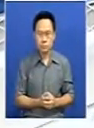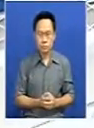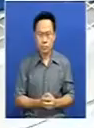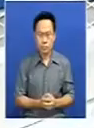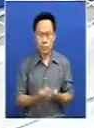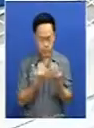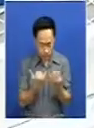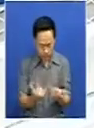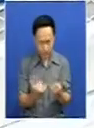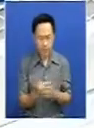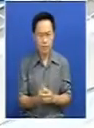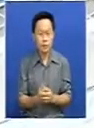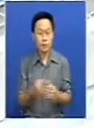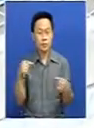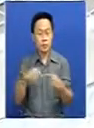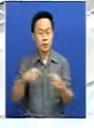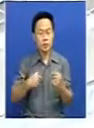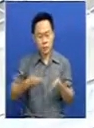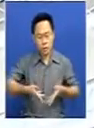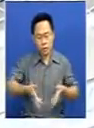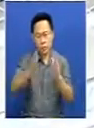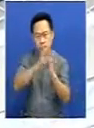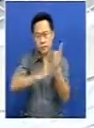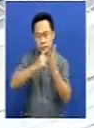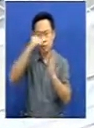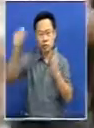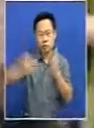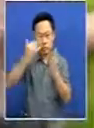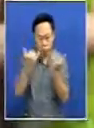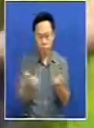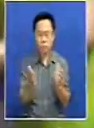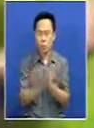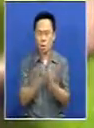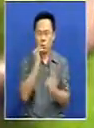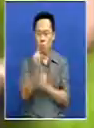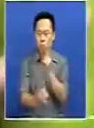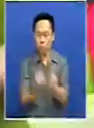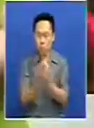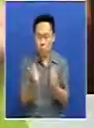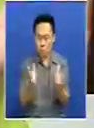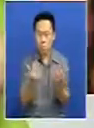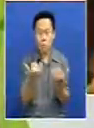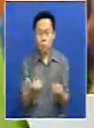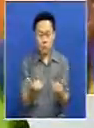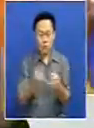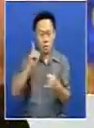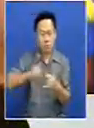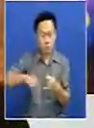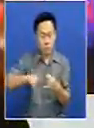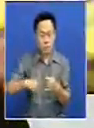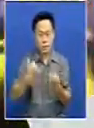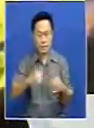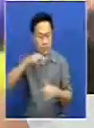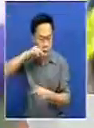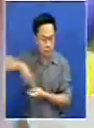สวัสดีค่ะคุณนัทและคุณสุชาดาคะบรรยากาศที่สีลมขณะนี้นะคะถือว่าคึกคักมากค่ะเนื่องจากวันนี้นะคะเป็นวันสุดท้ายของการเล่นน้ำที่นี่